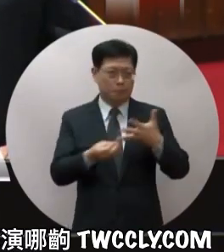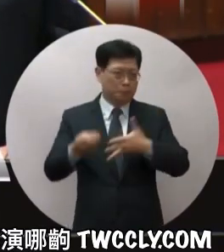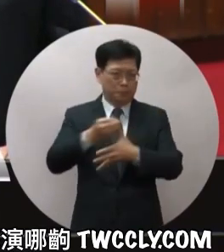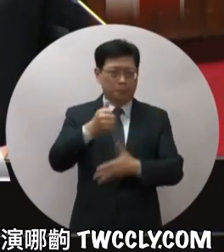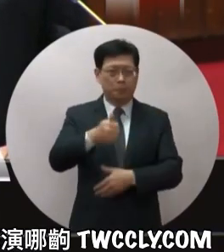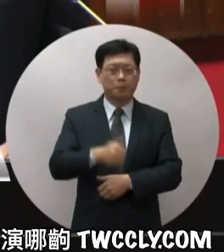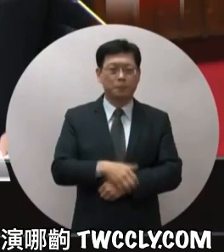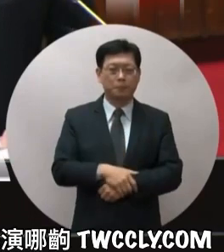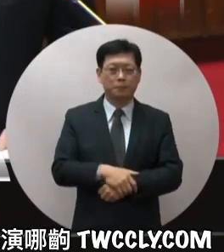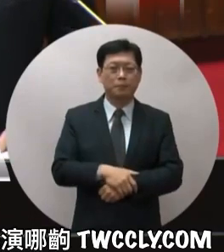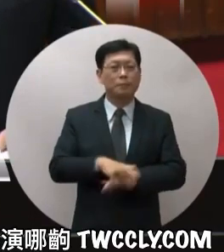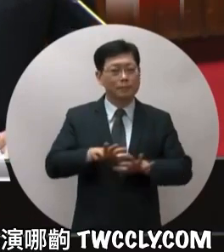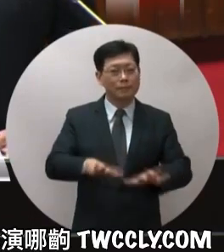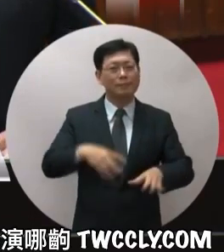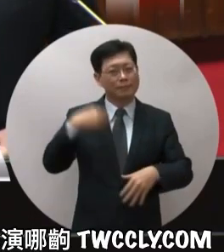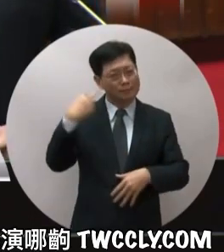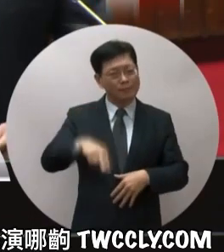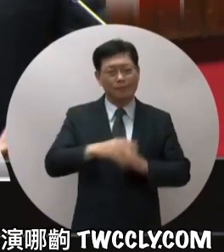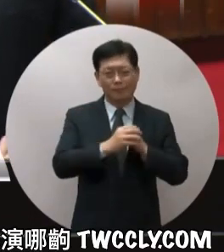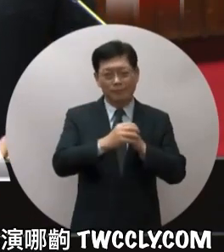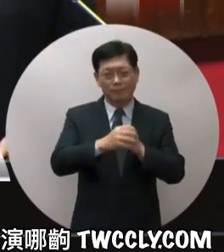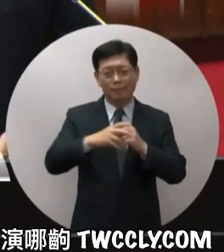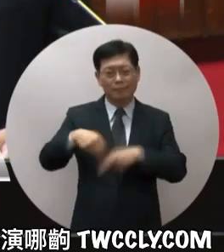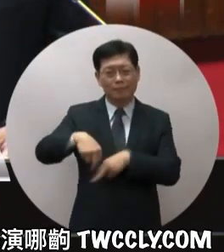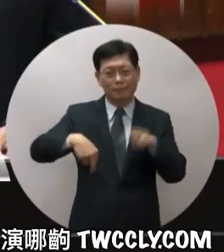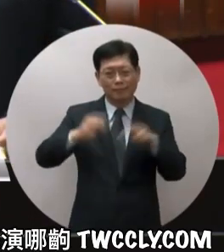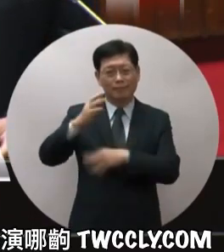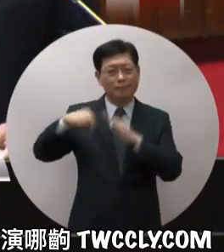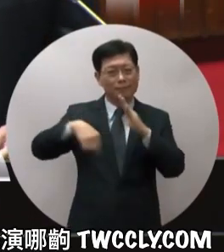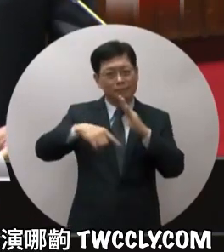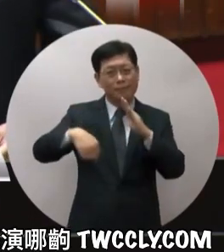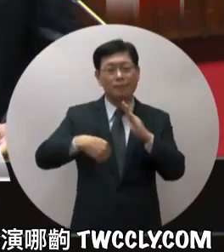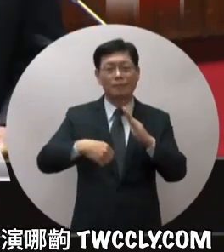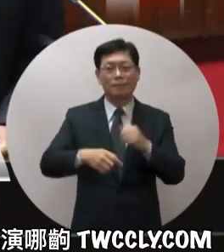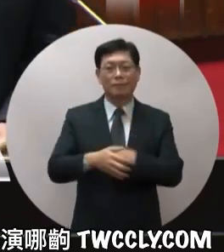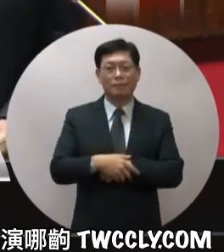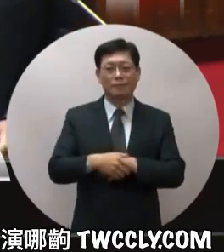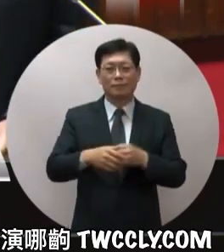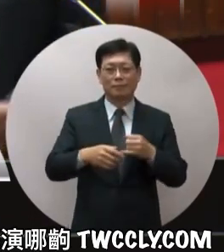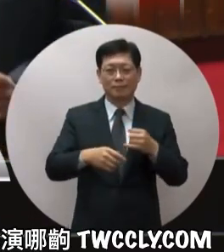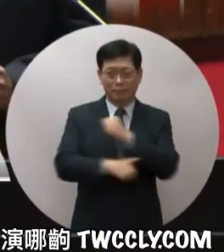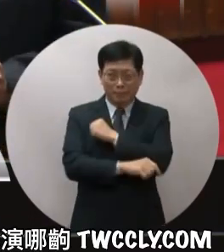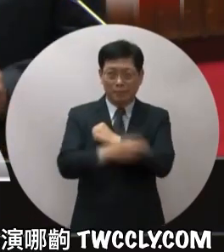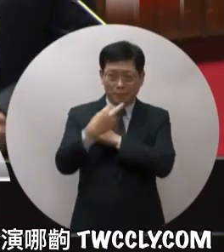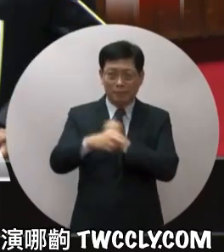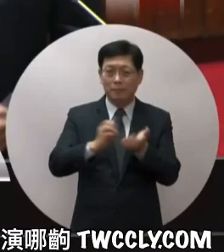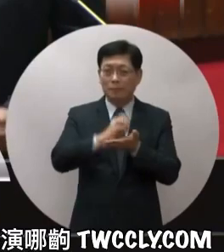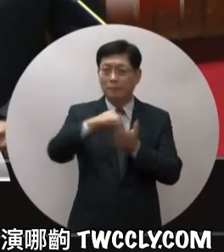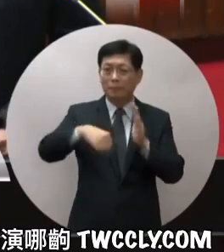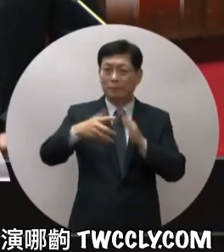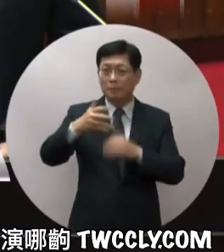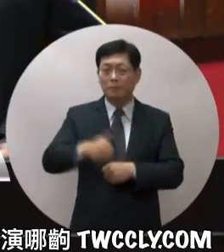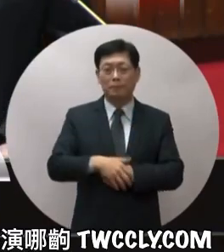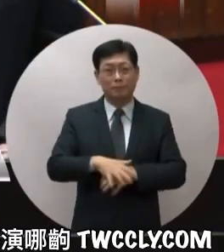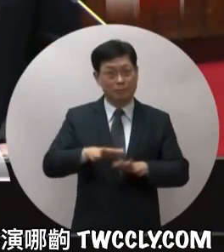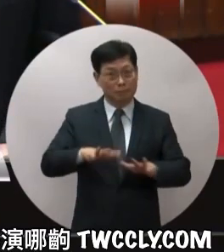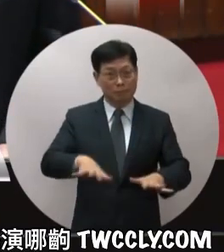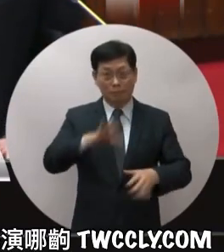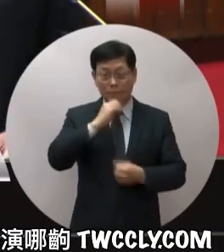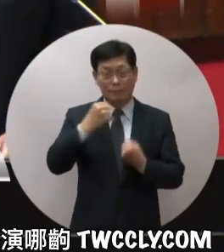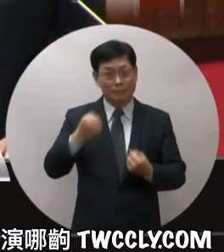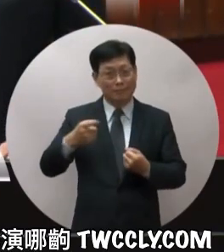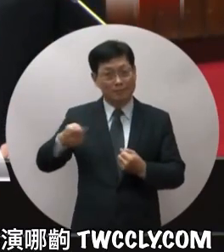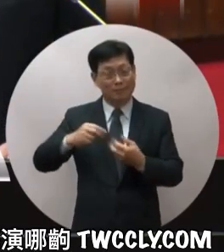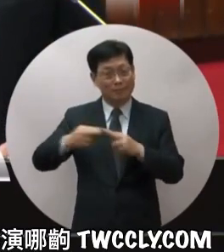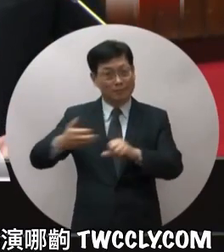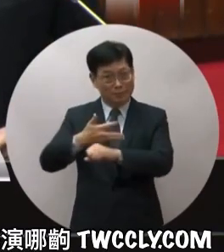手在這裡這點再一次拜託我們行政醫家好最後我要跟院長報告院長我們現在流球的發展